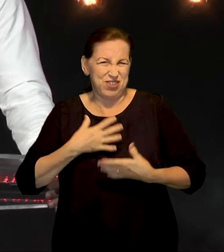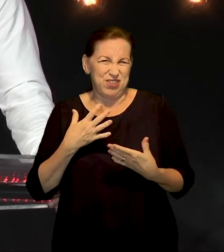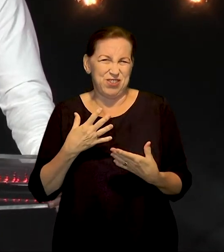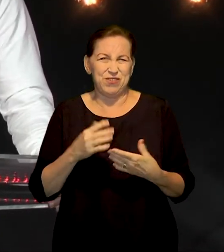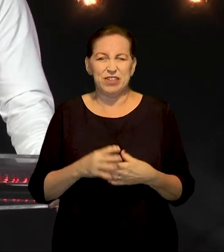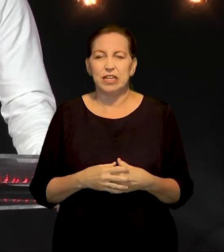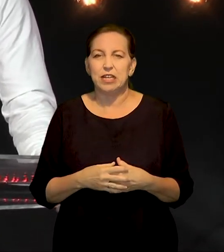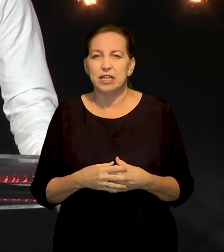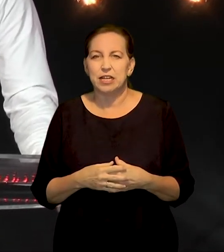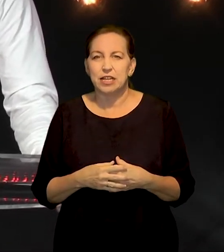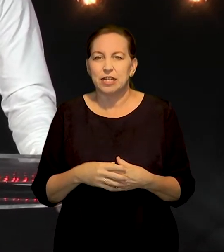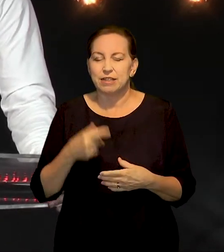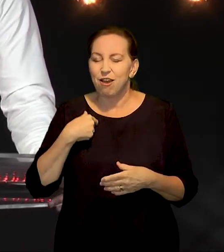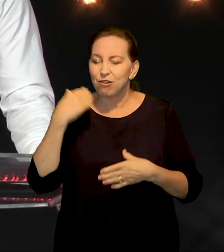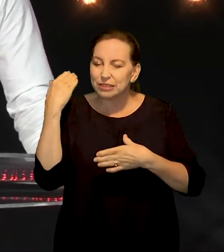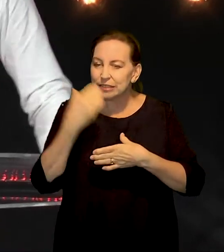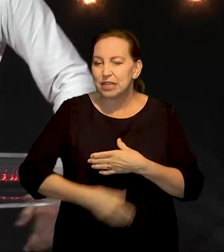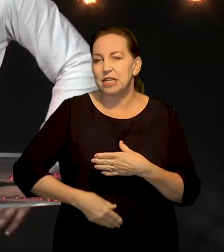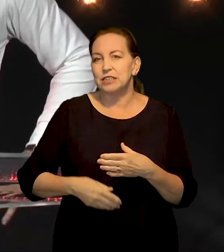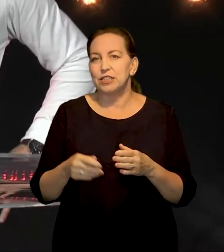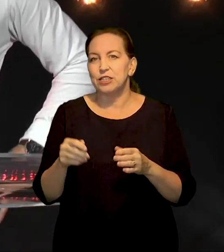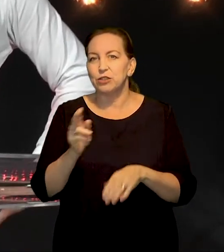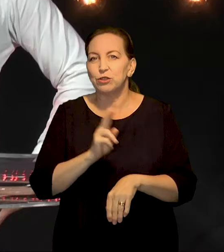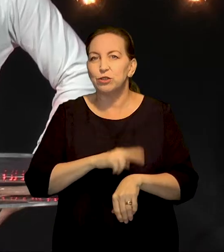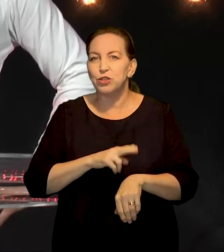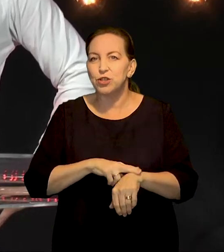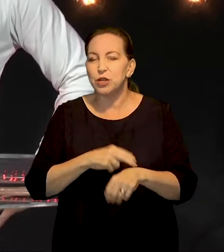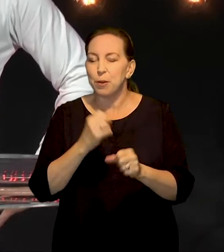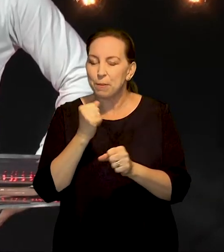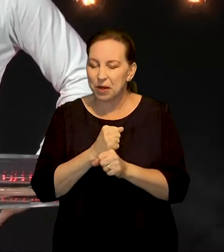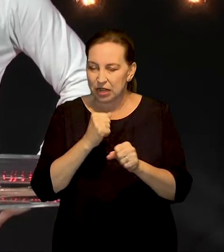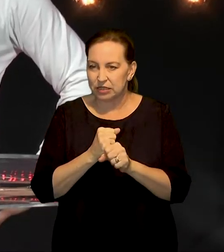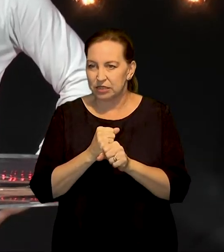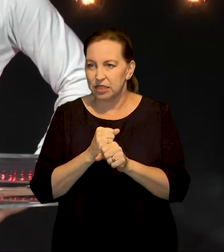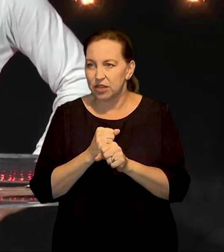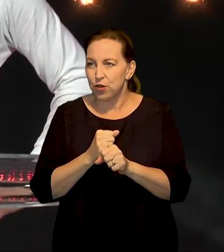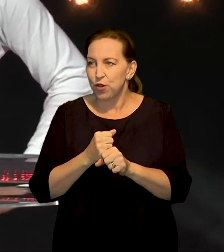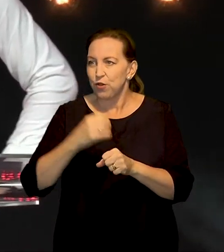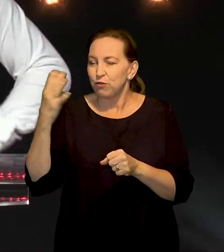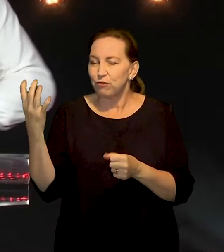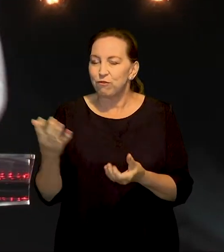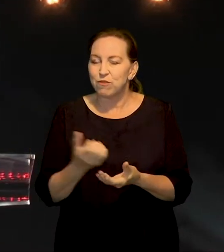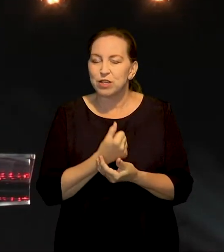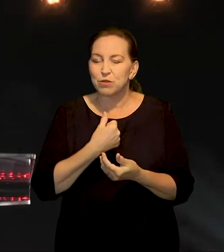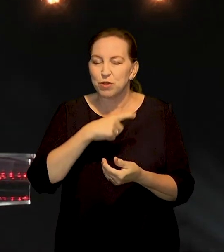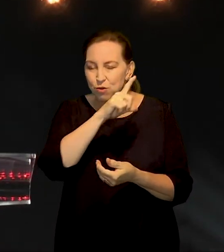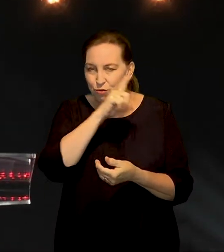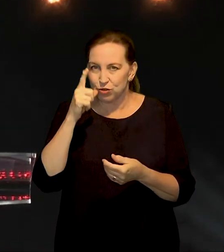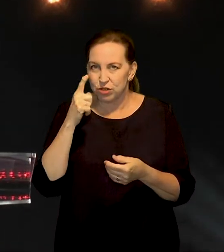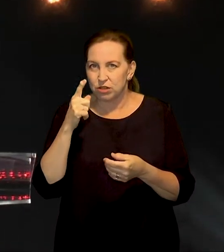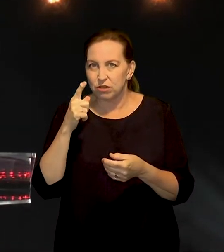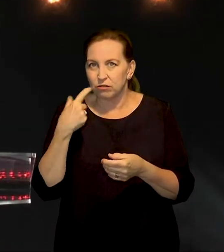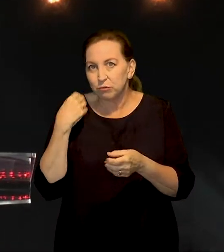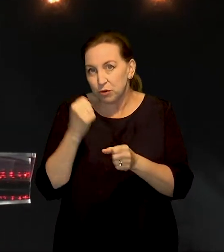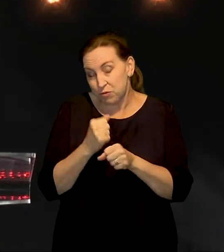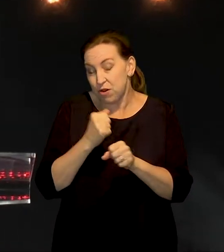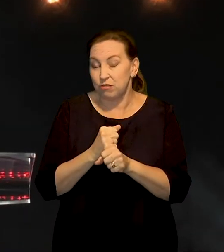Zatrudniać robotników na ostatnią godzinę pracy do swojej winnicy i płacić im samą